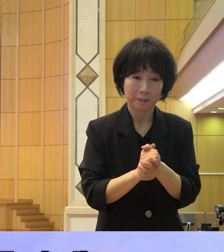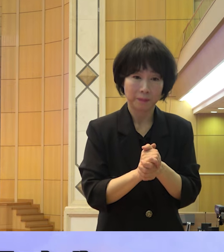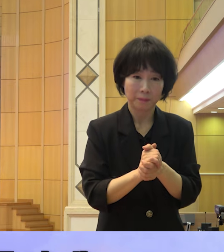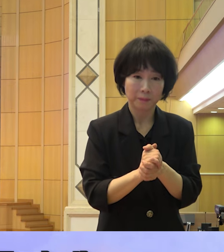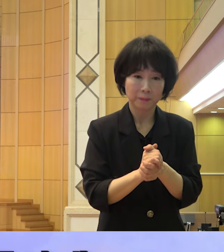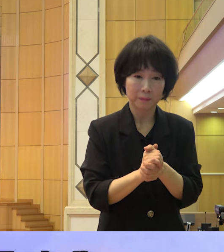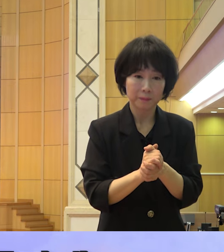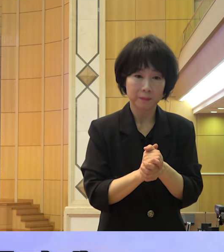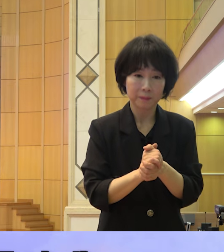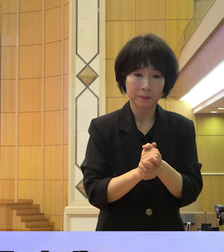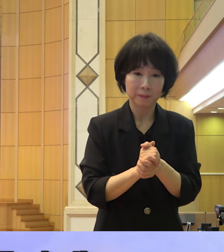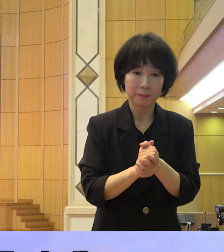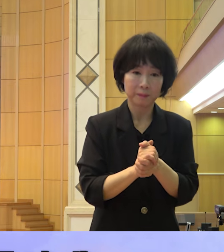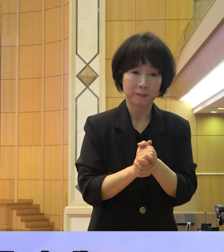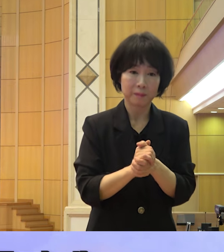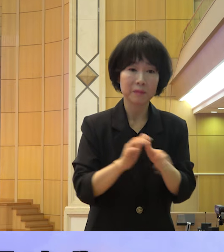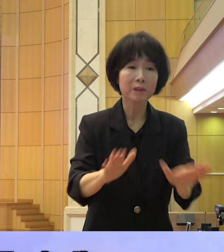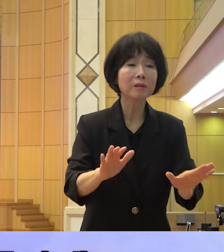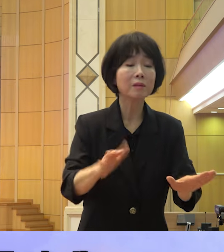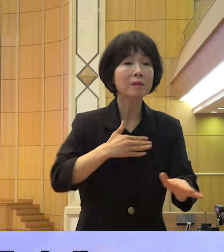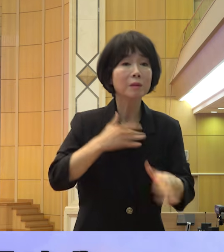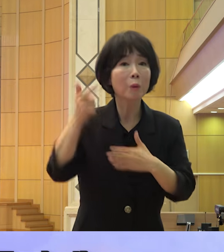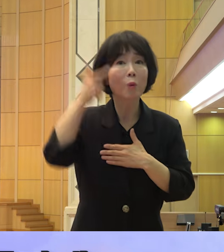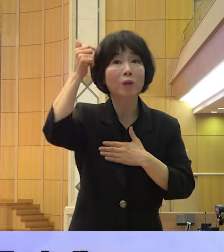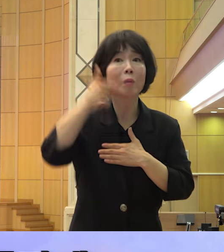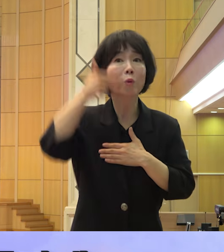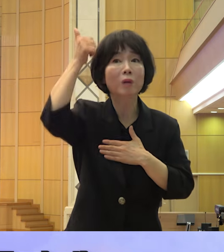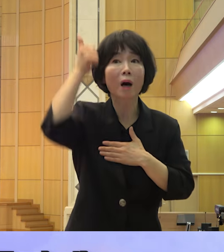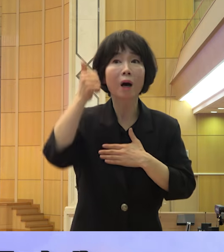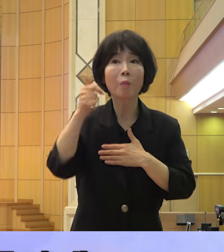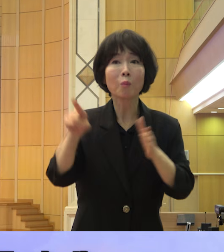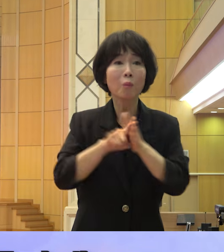그렇게 집사되고 장로되고 그게 더 낫지.